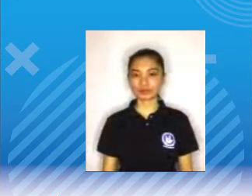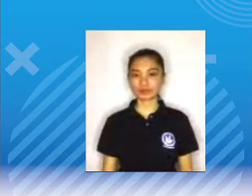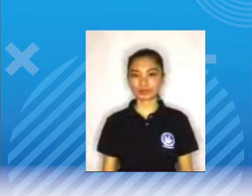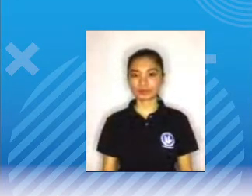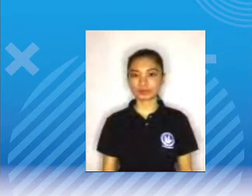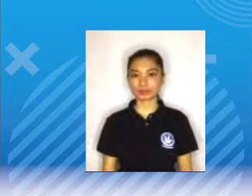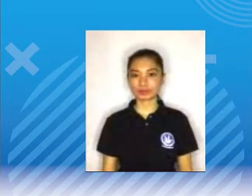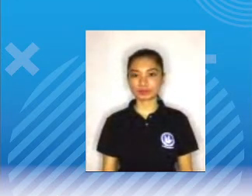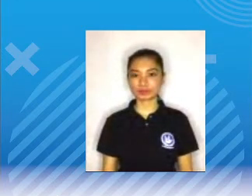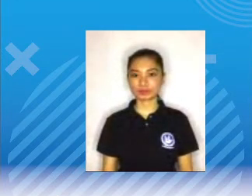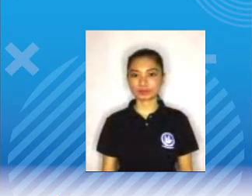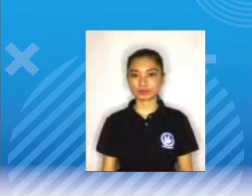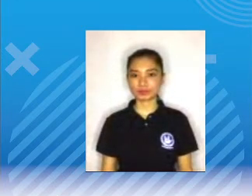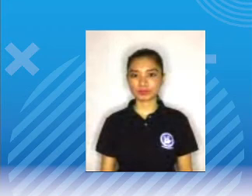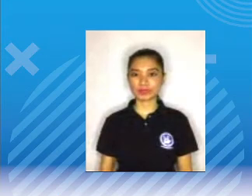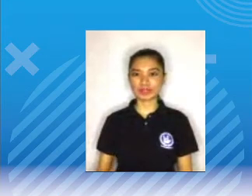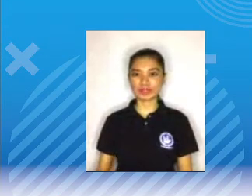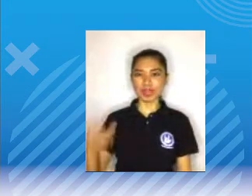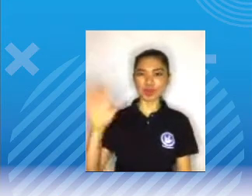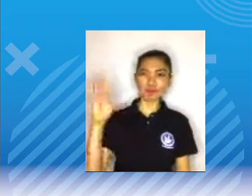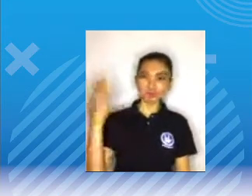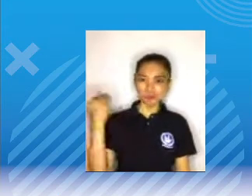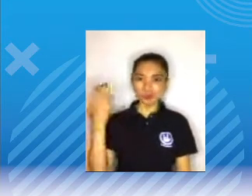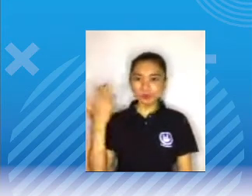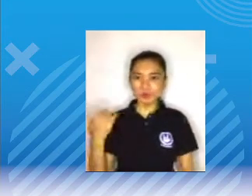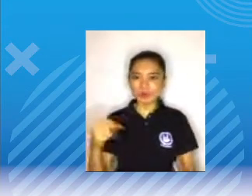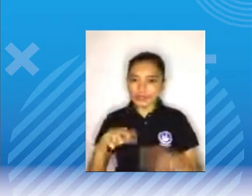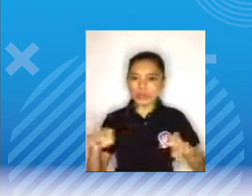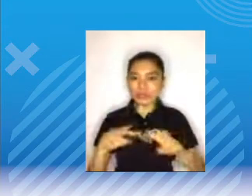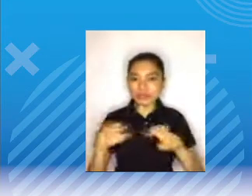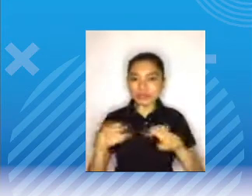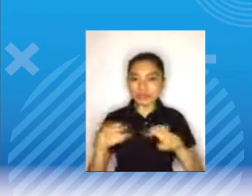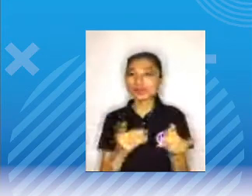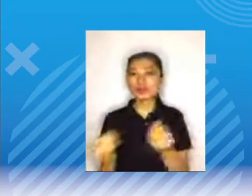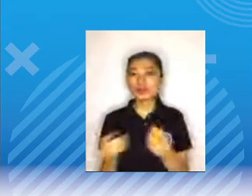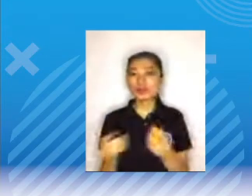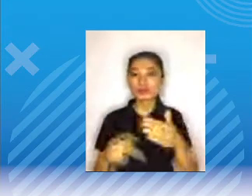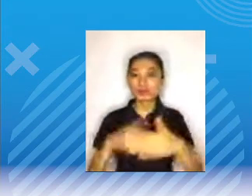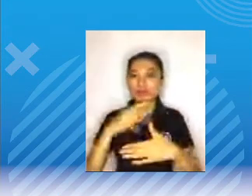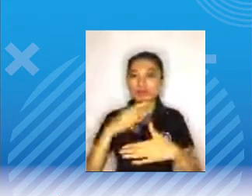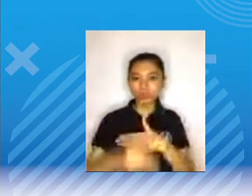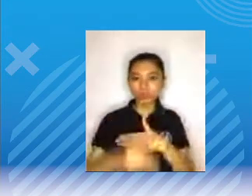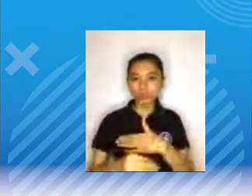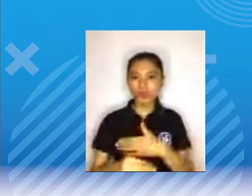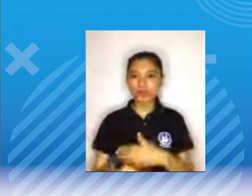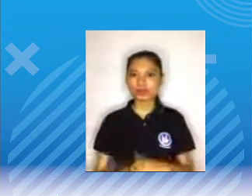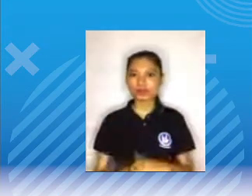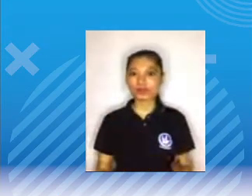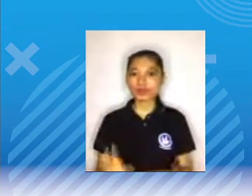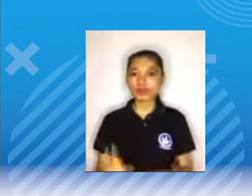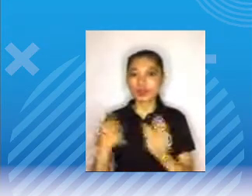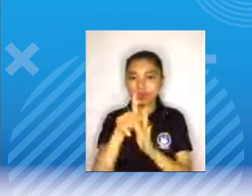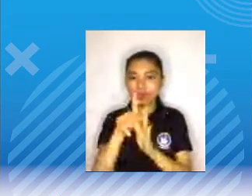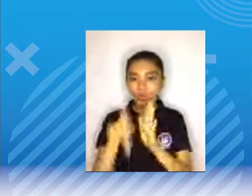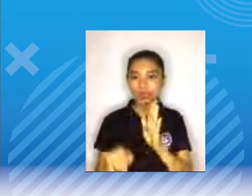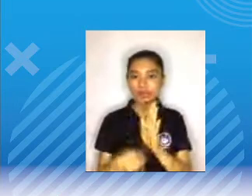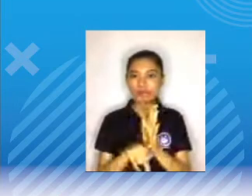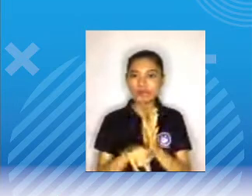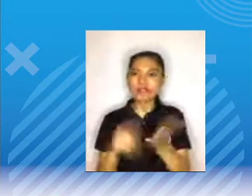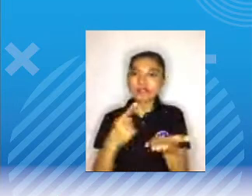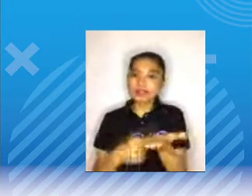mananaliksik, tagapagpatupad ng mga program at polisiya, at tagapagbuo ng polisiya upang pag-usapan ang mga